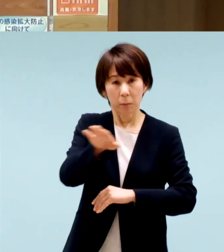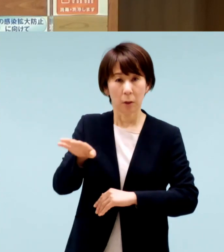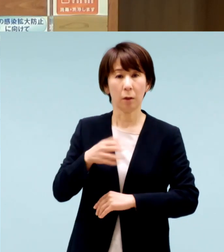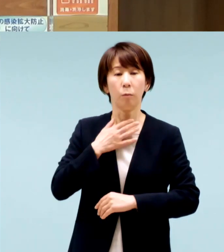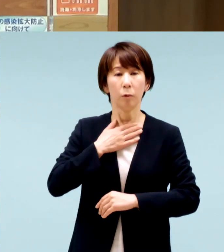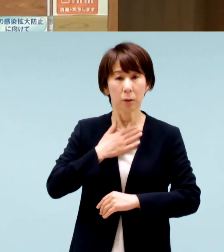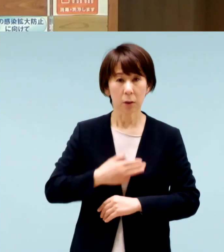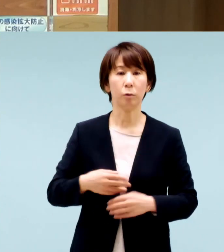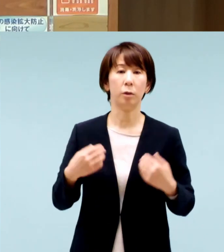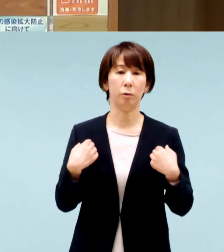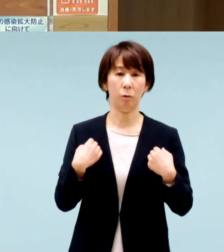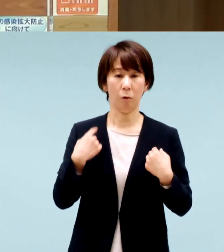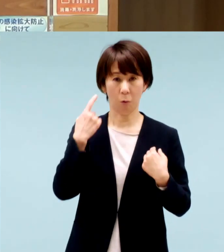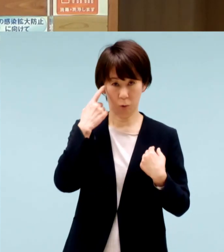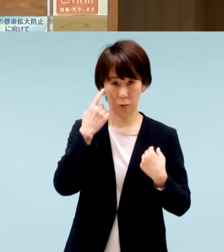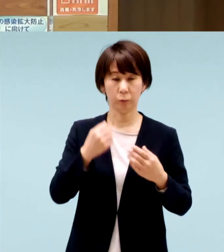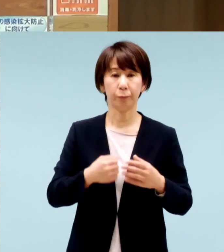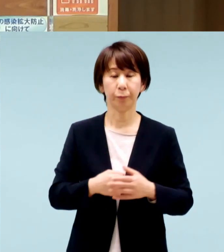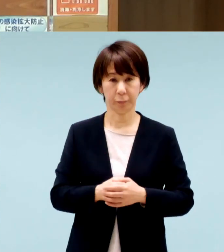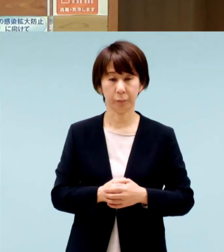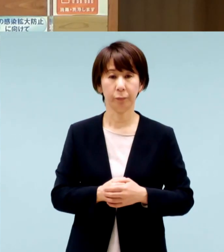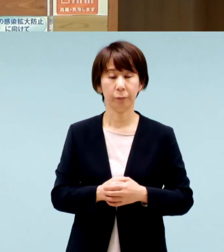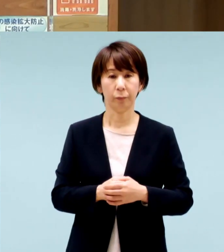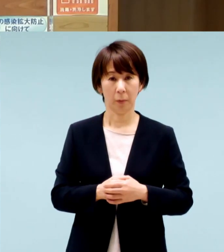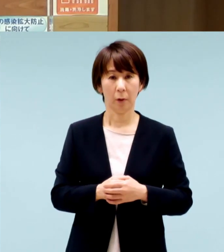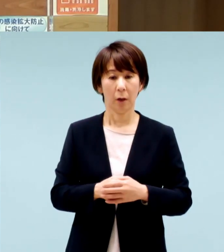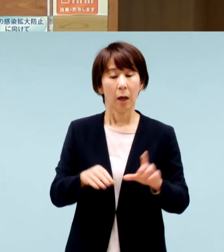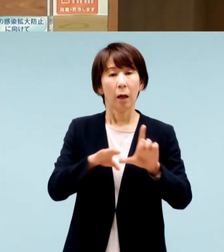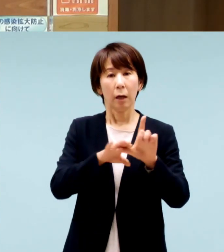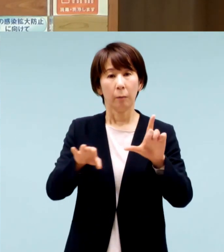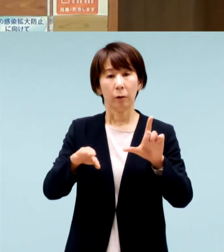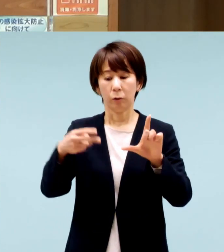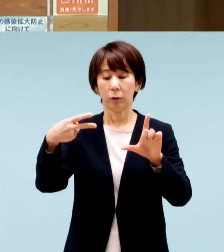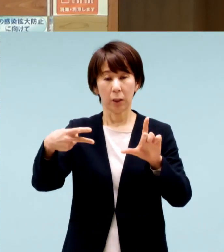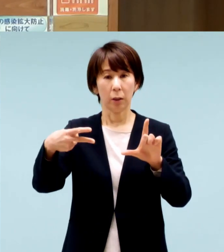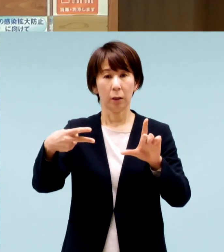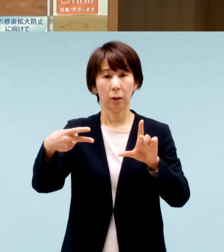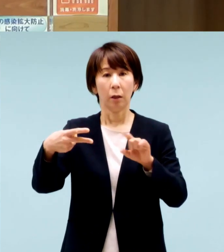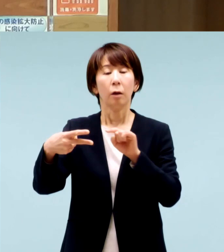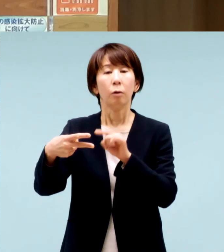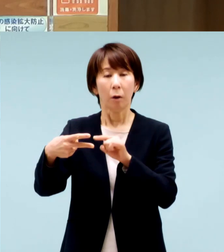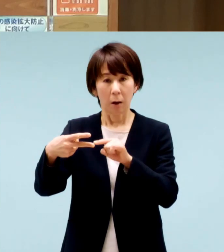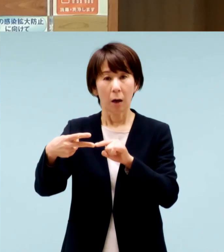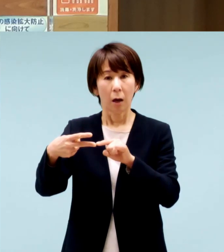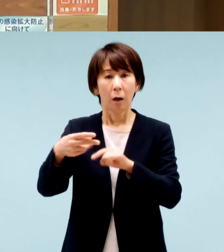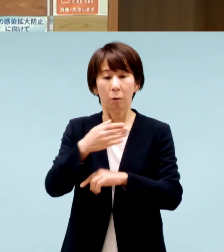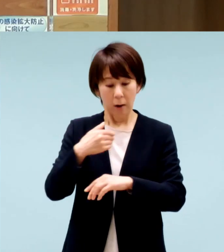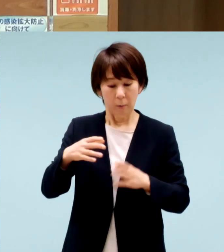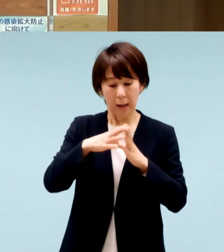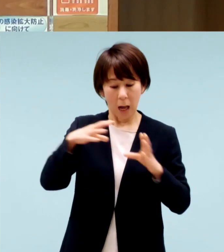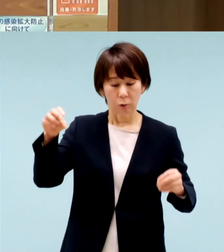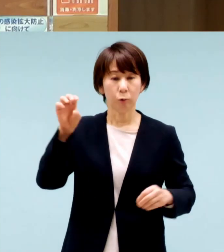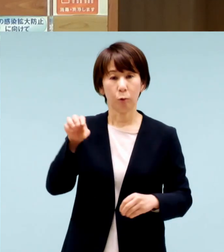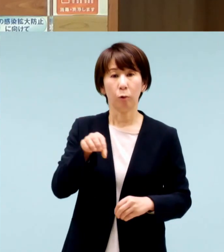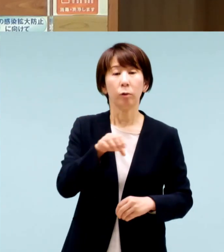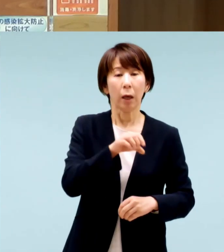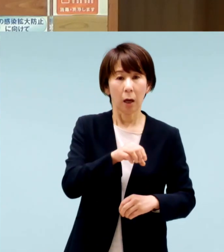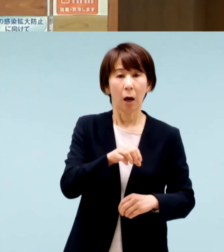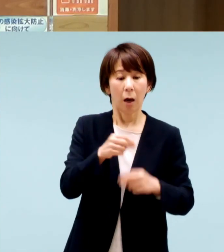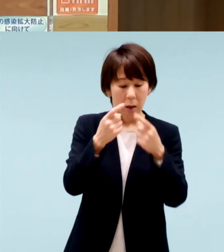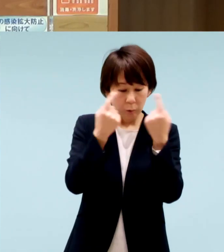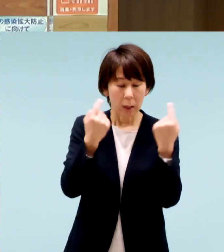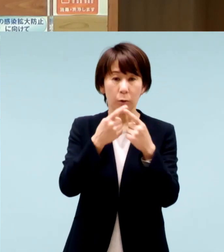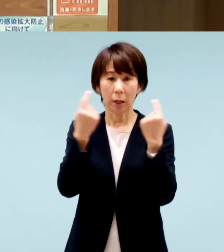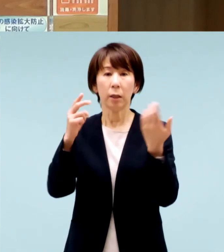このレベル2については、各都道府県が決めていいですよというお話にもなってますので、そこは